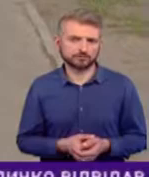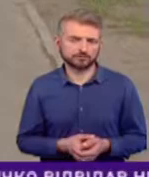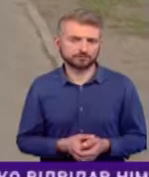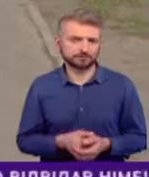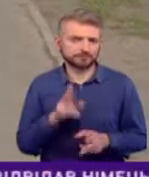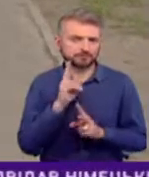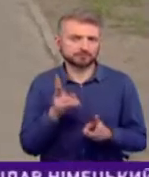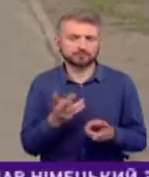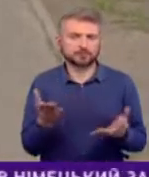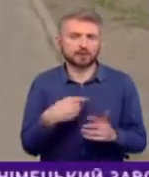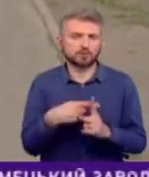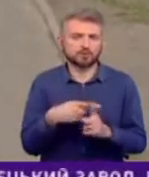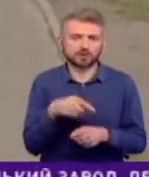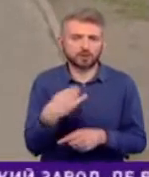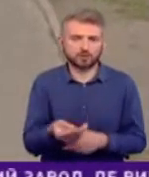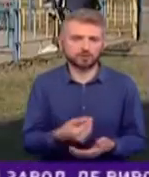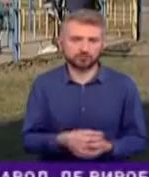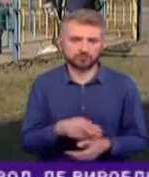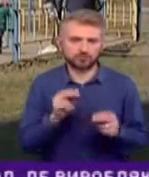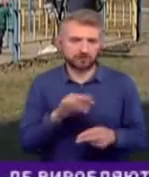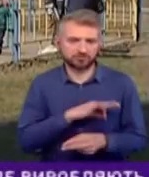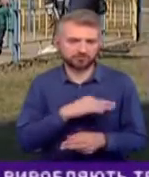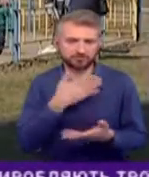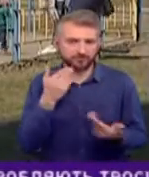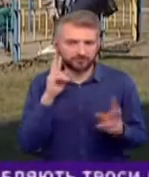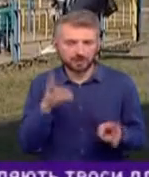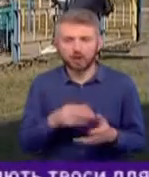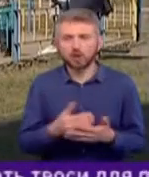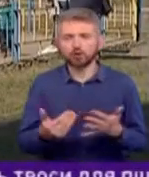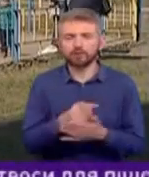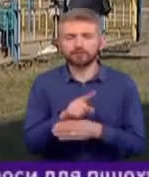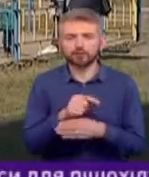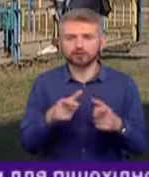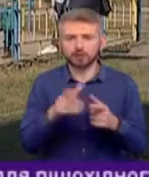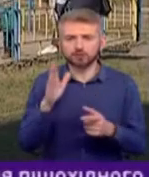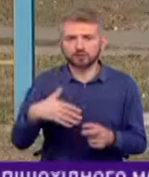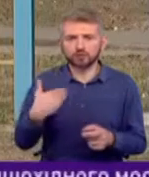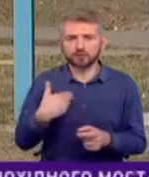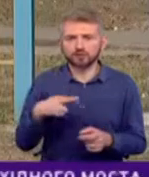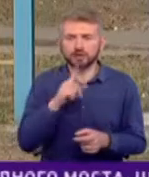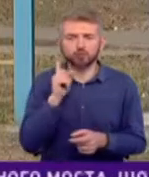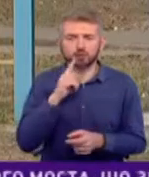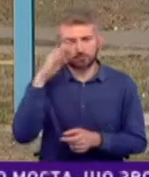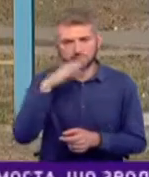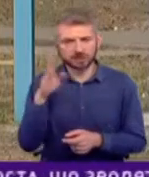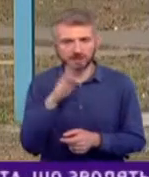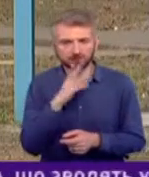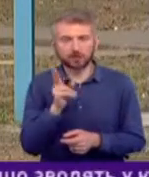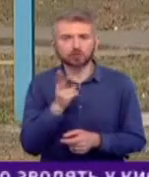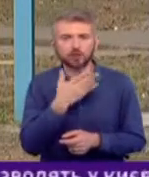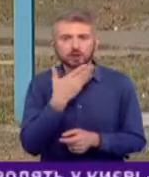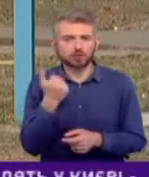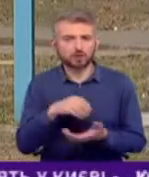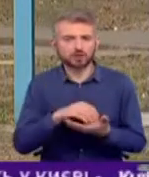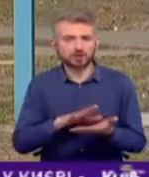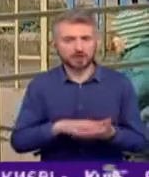Не знаю навіть, які привілегії вона дає, чесно. З новими функціями картка стане корисною для молодих батьків, які не мають